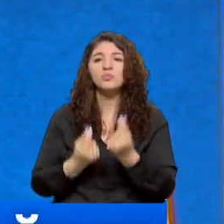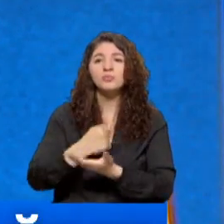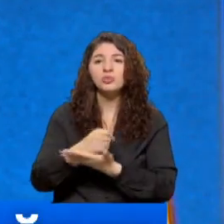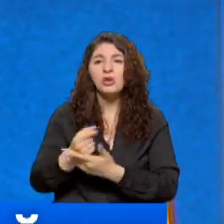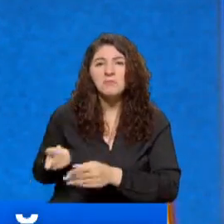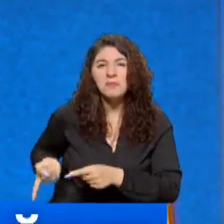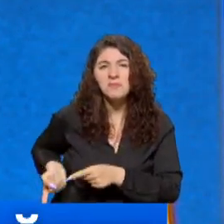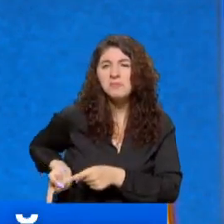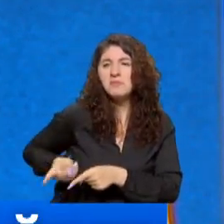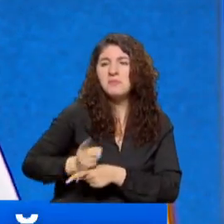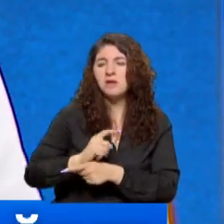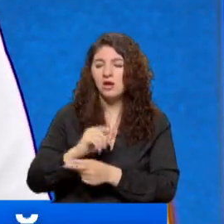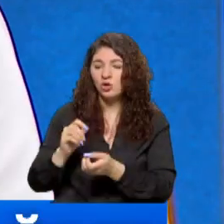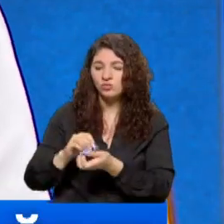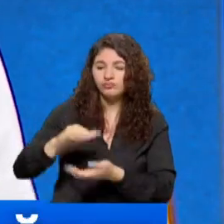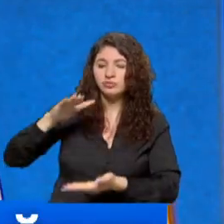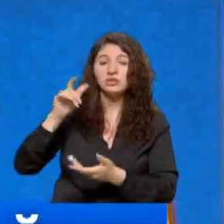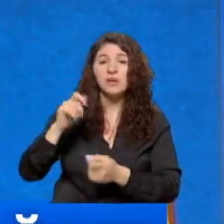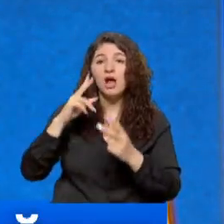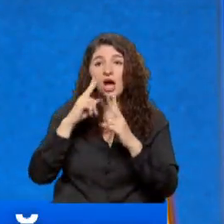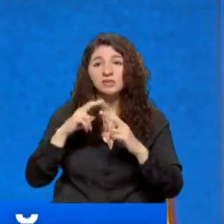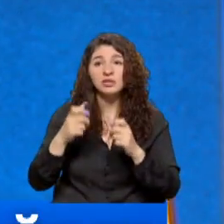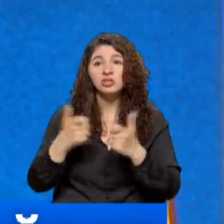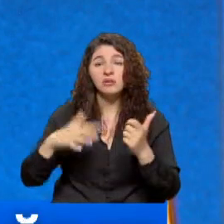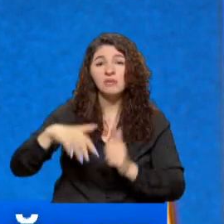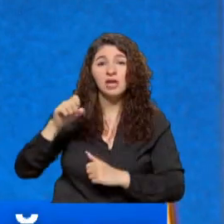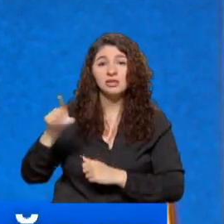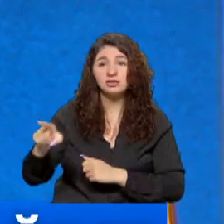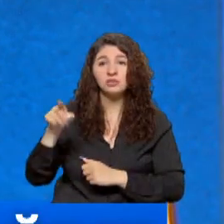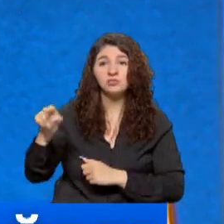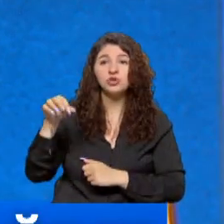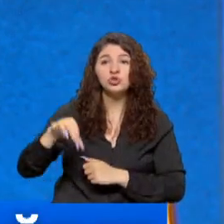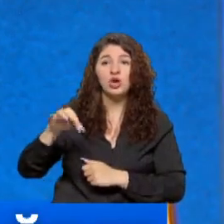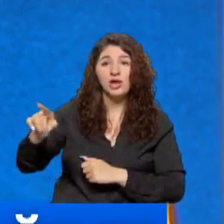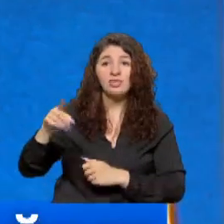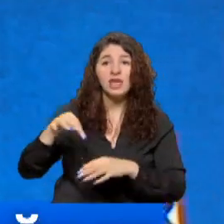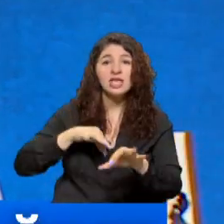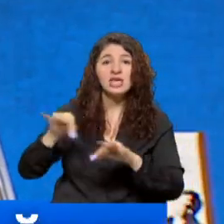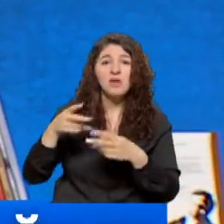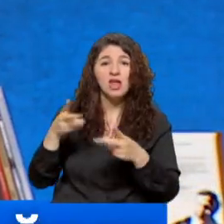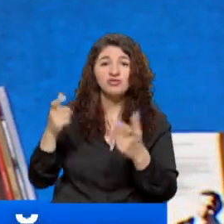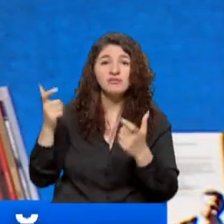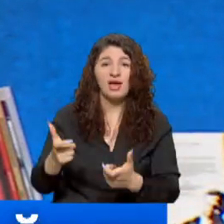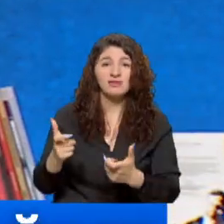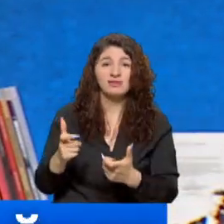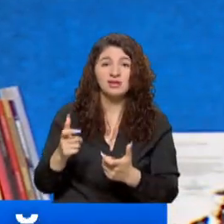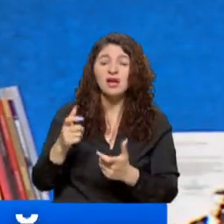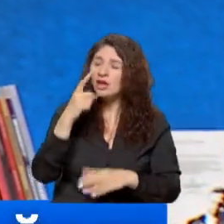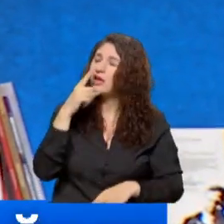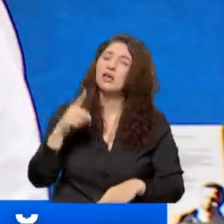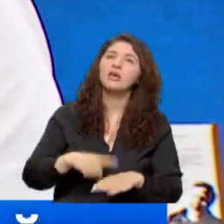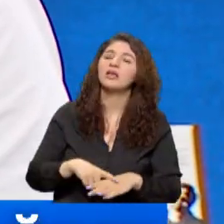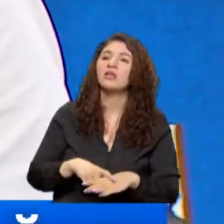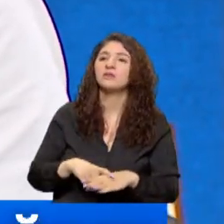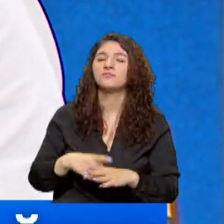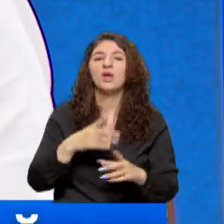çeşitlerini yetiştiren bir araştırma geliştirme merkezidir bu şu anda imara açılan yer inanın